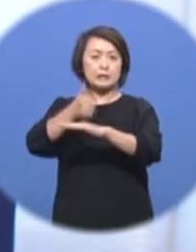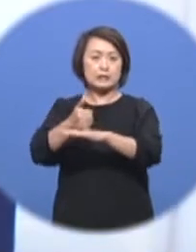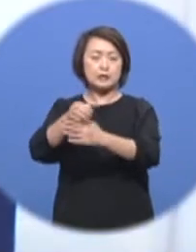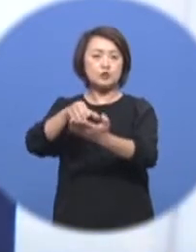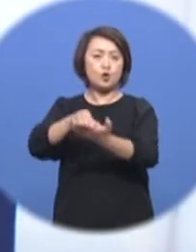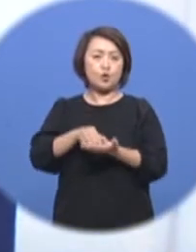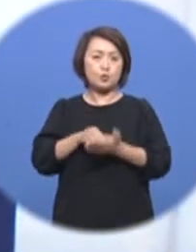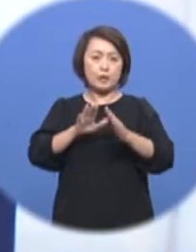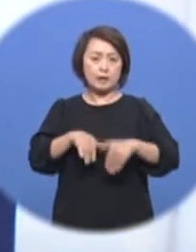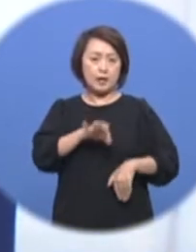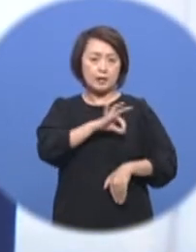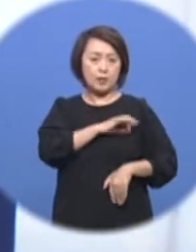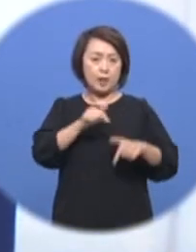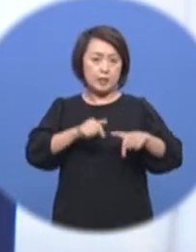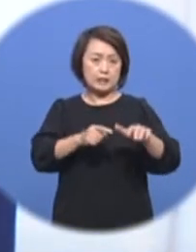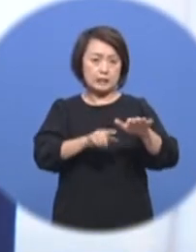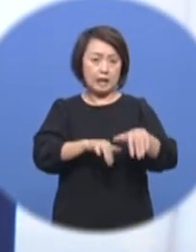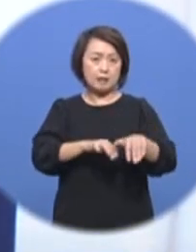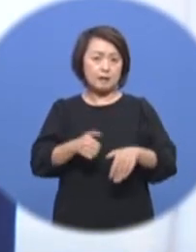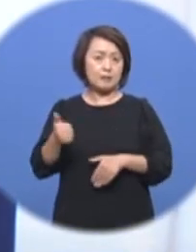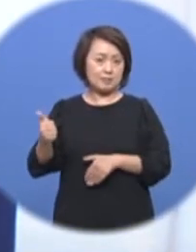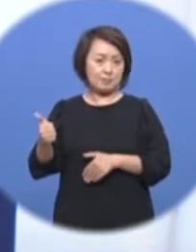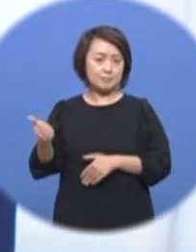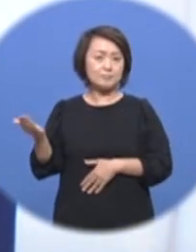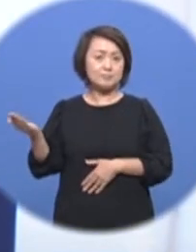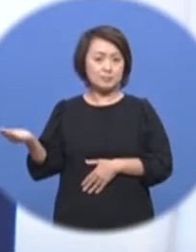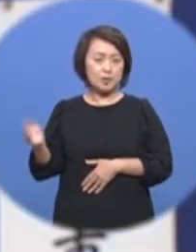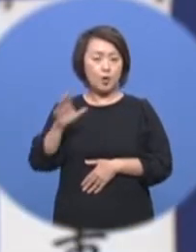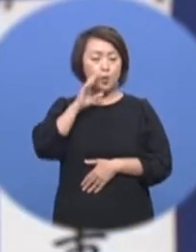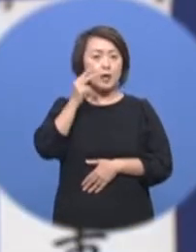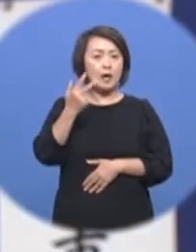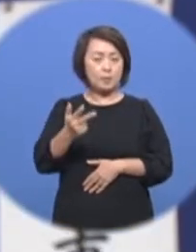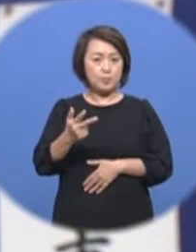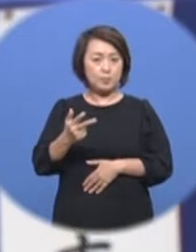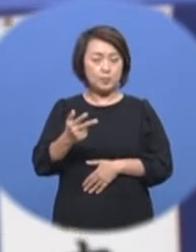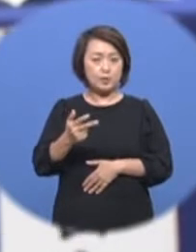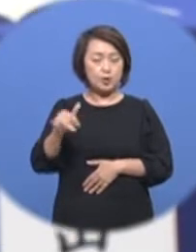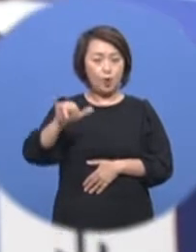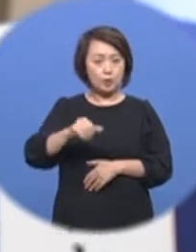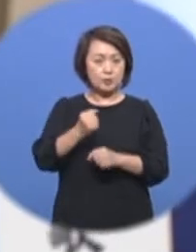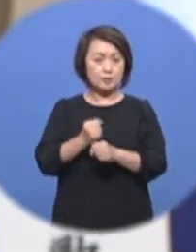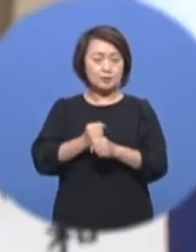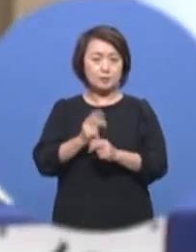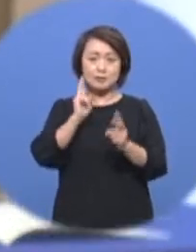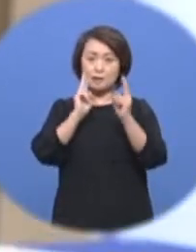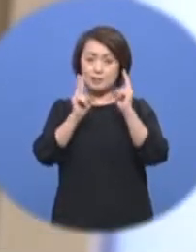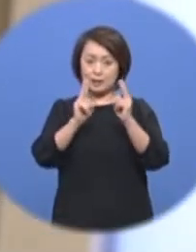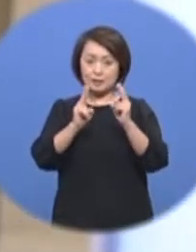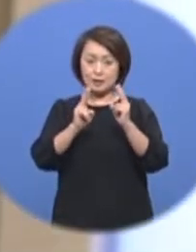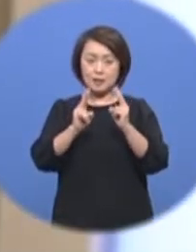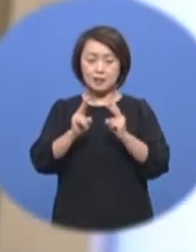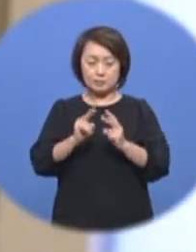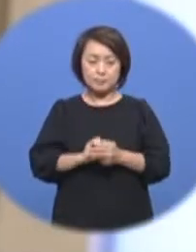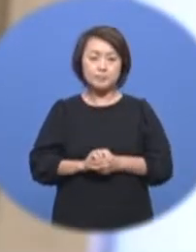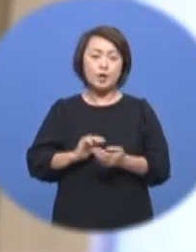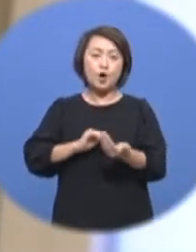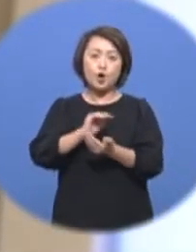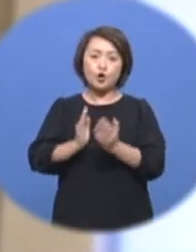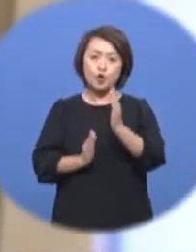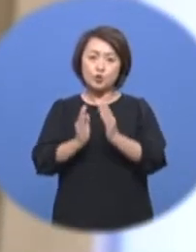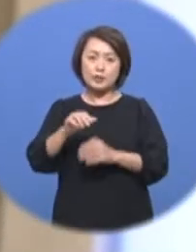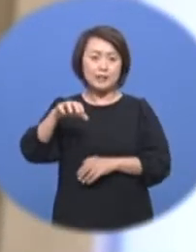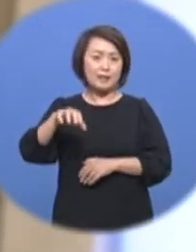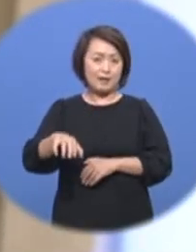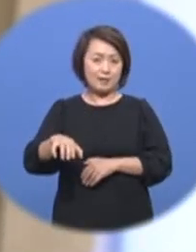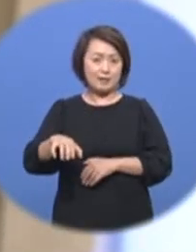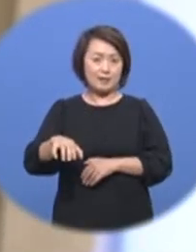ました。西畑さんは和歌山市にある緑茶の製造販売会社株式会社玉林